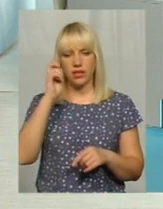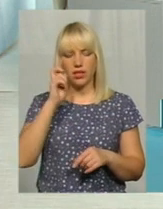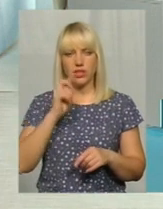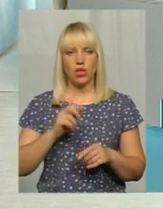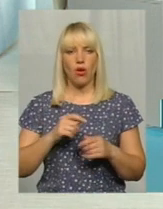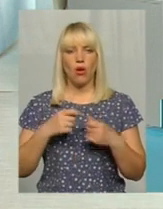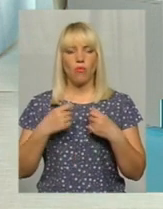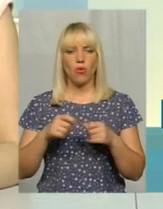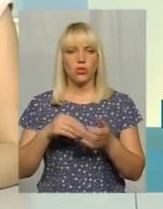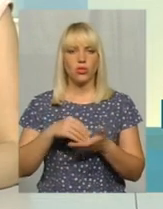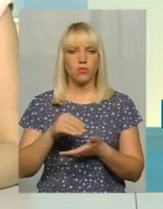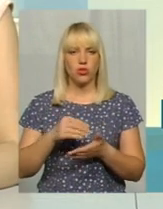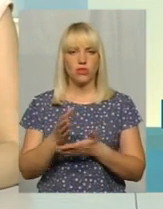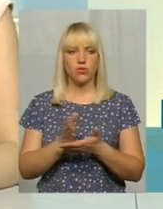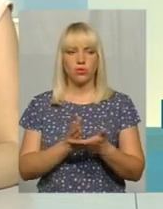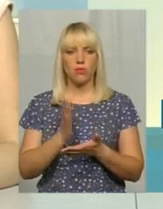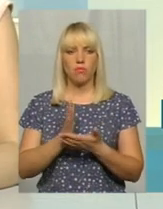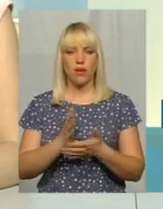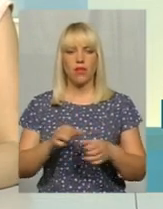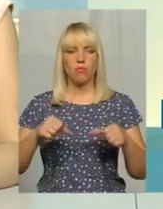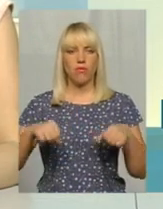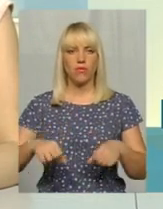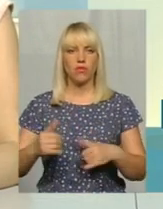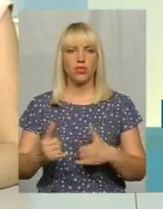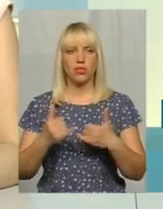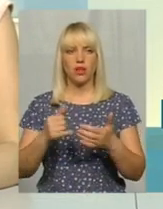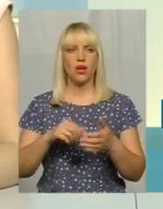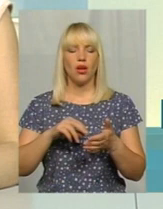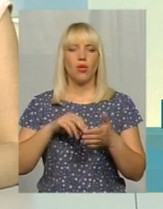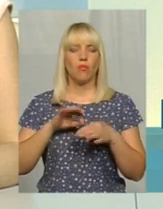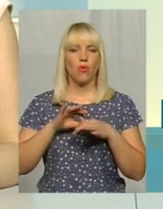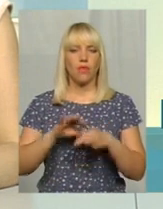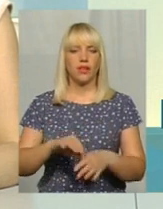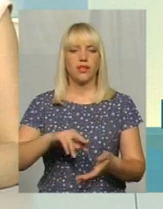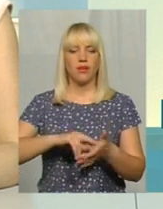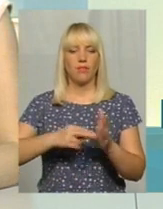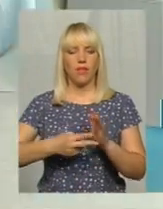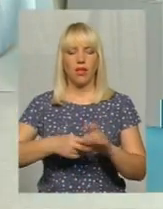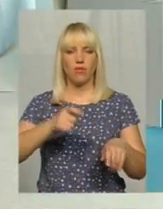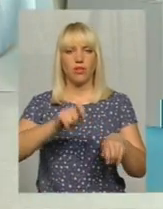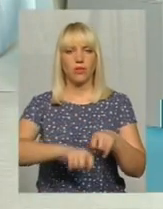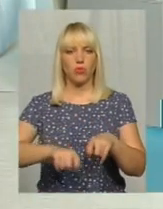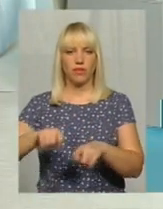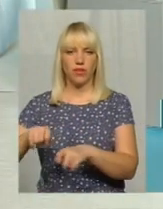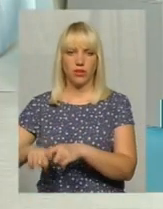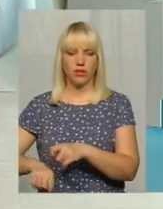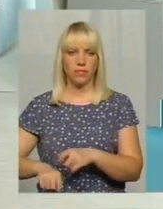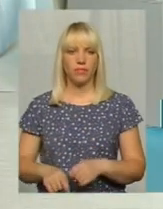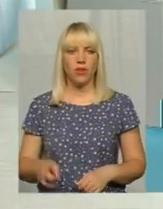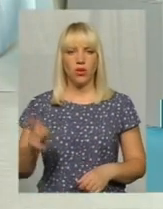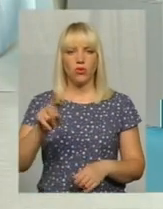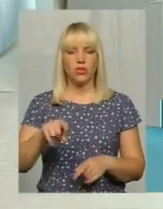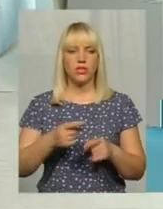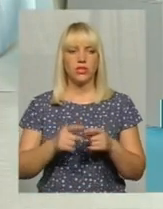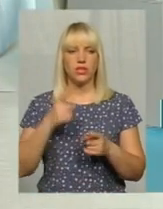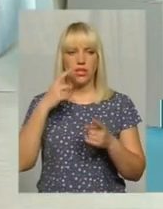продуктів має достатньо повноважень для проведення планових заходів контролю, тобто планових перевірок. До речі, ця інформація